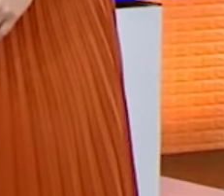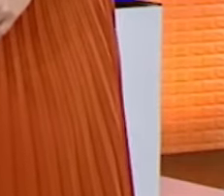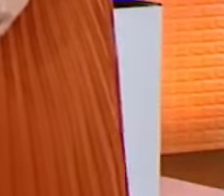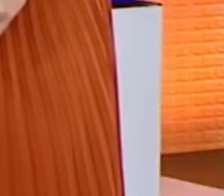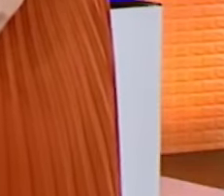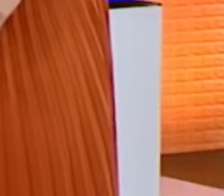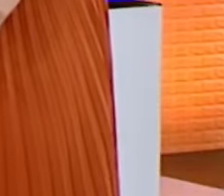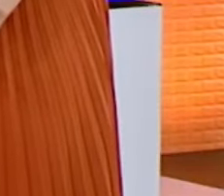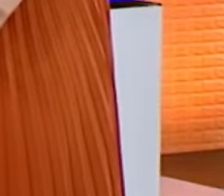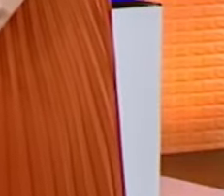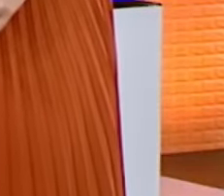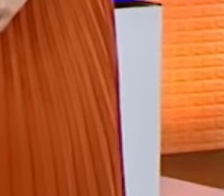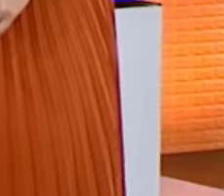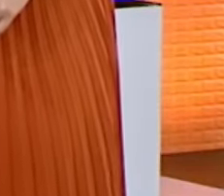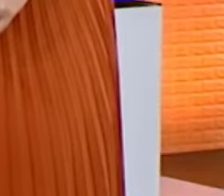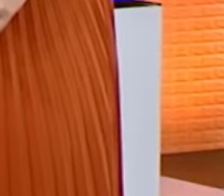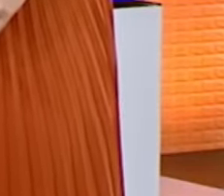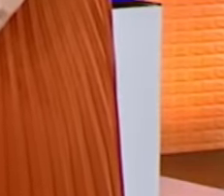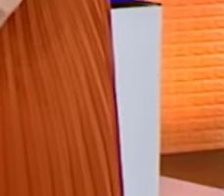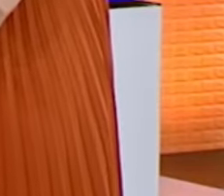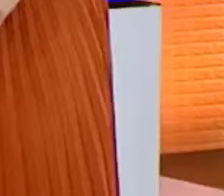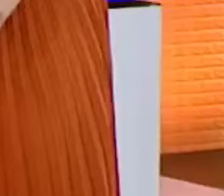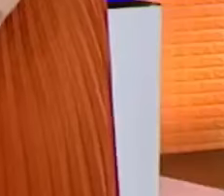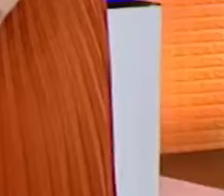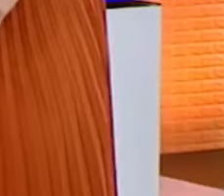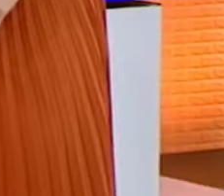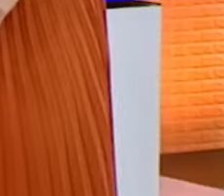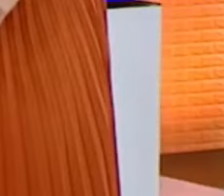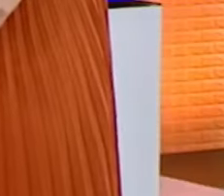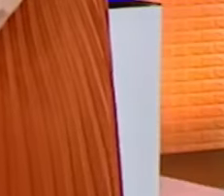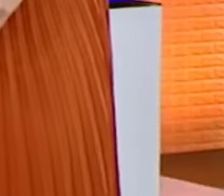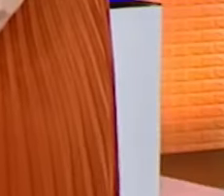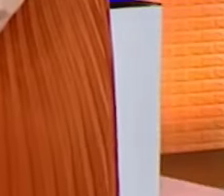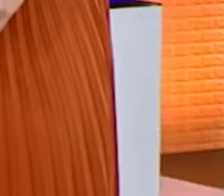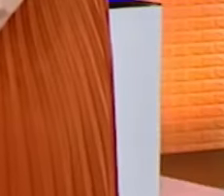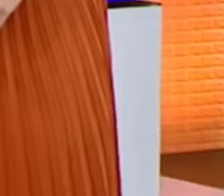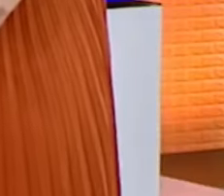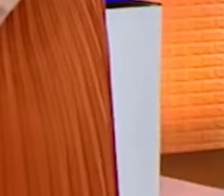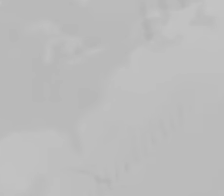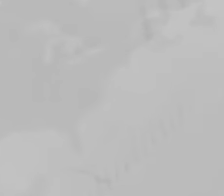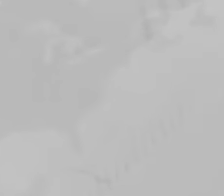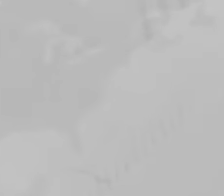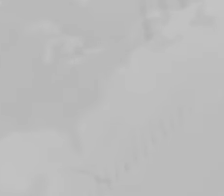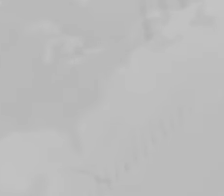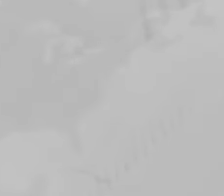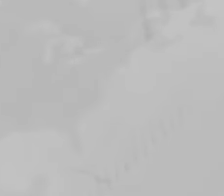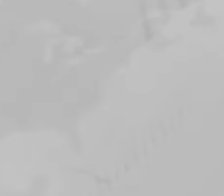po kami sa GMA Pinoy TV at sa www.gmanews.tv.